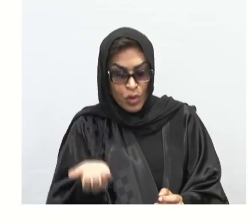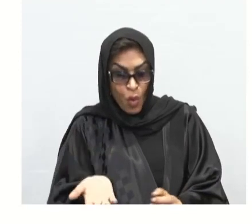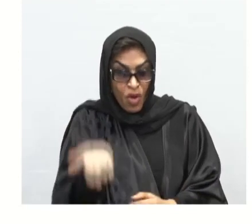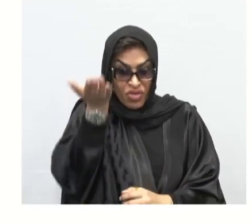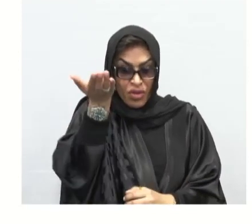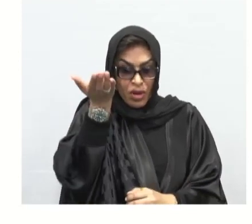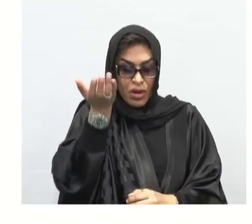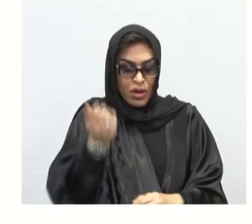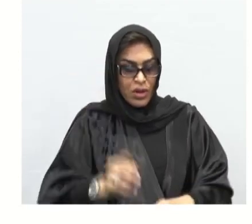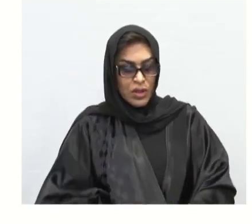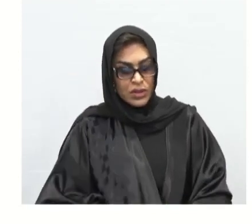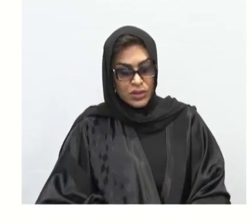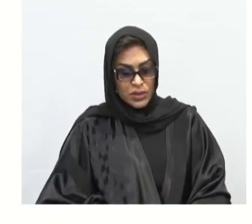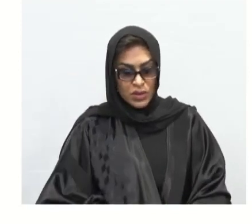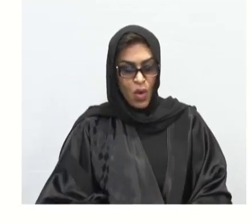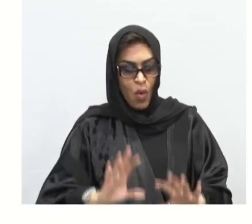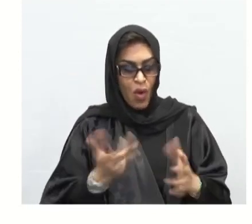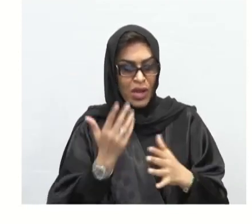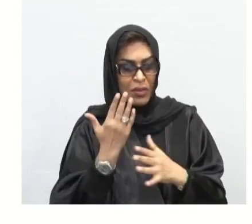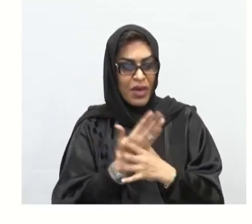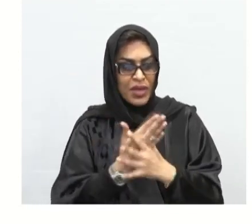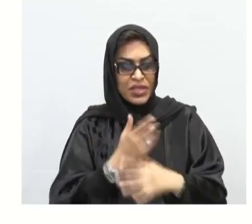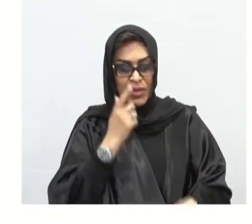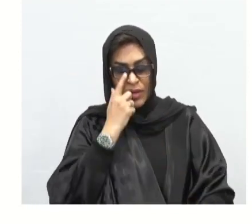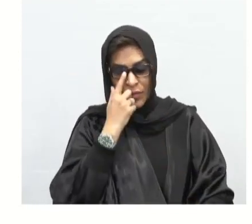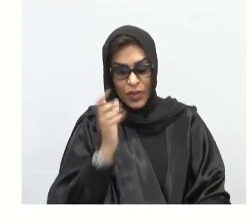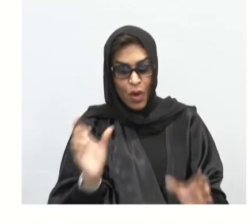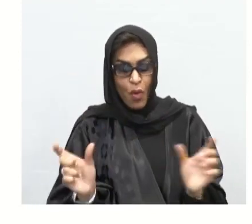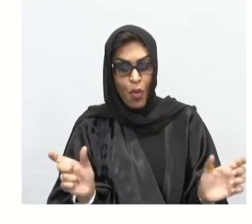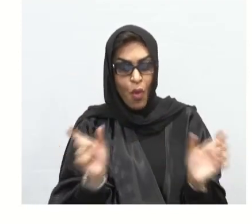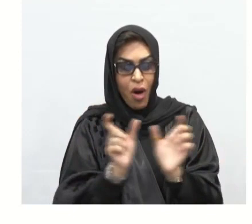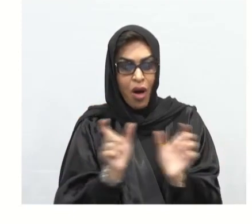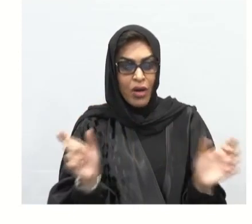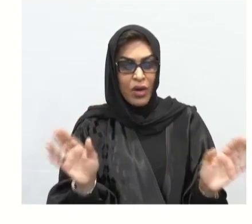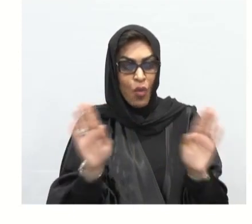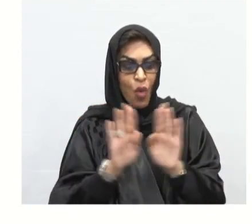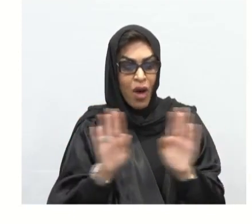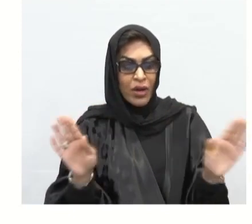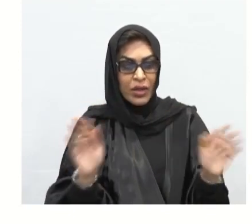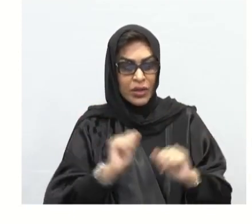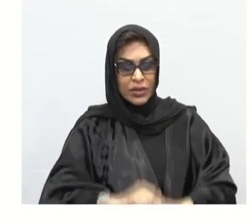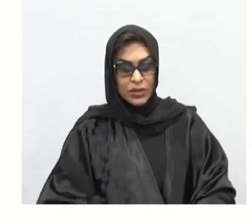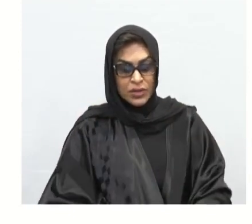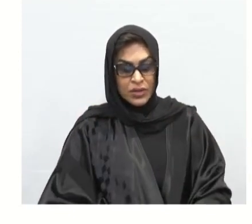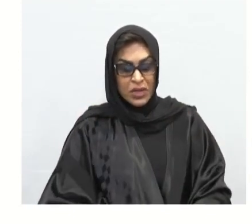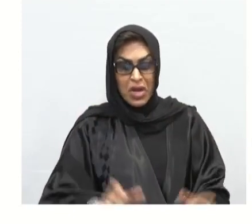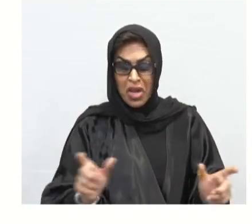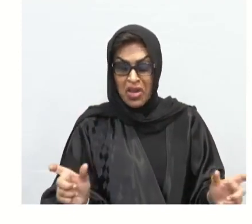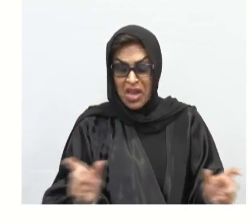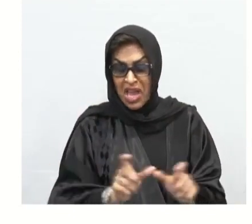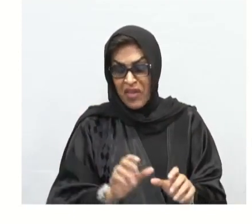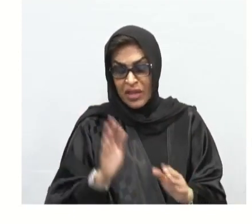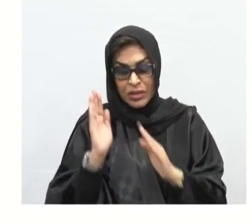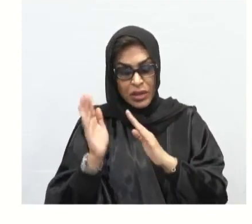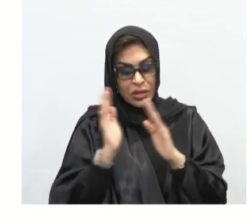الاثقل ولماذا اذا لاحظ مقارنه هذه الجاذبيه بالنسبه للارض ولاحظ كيف يمكن